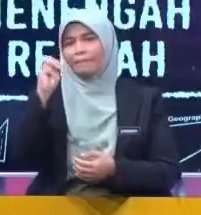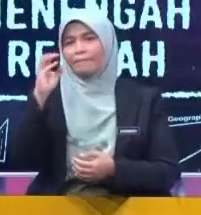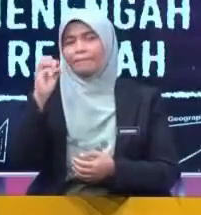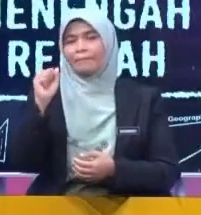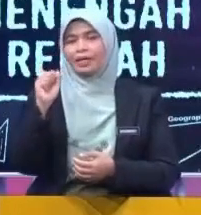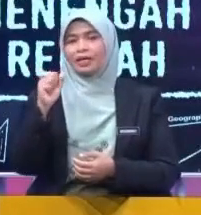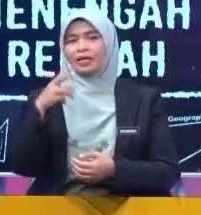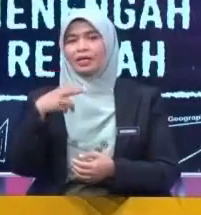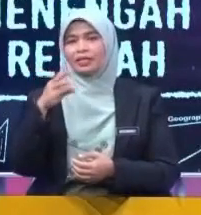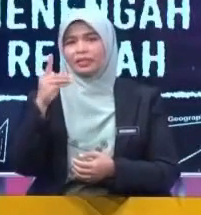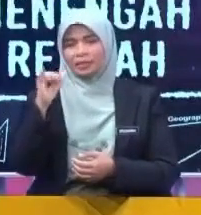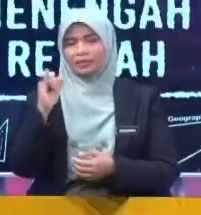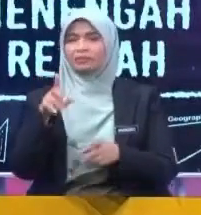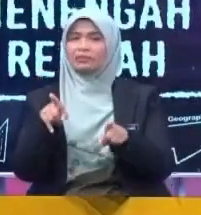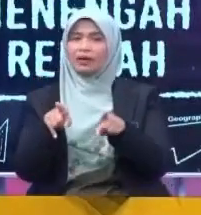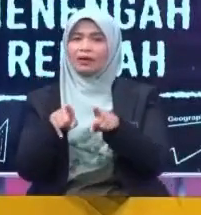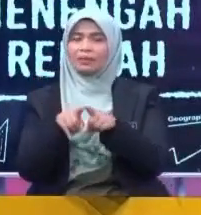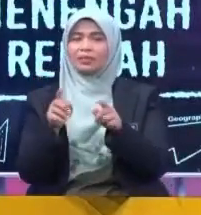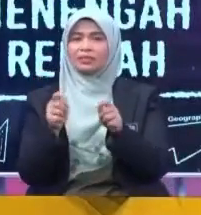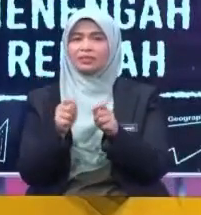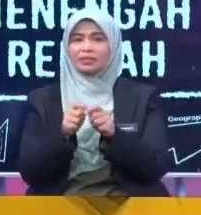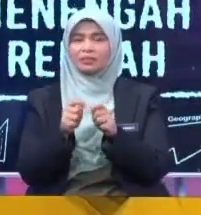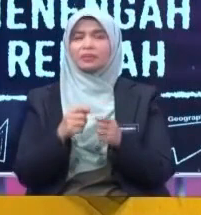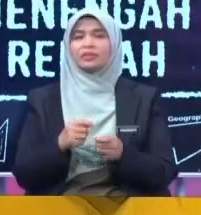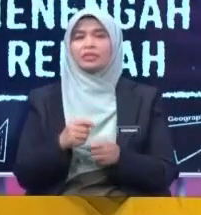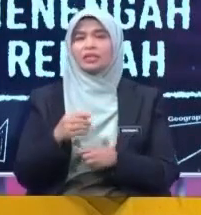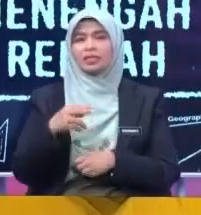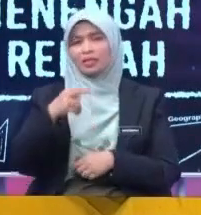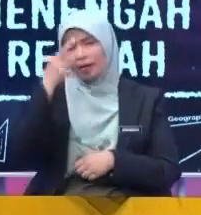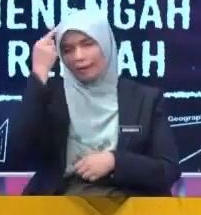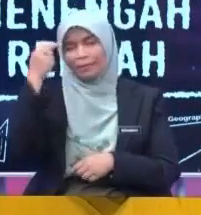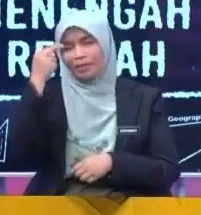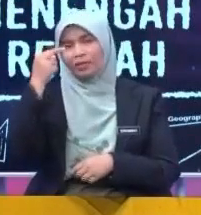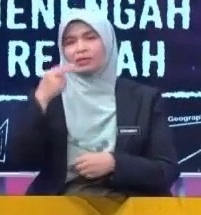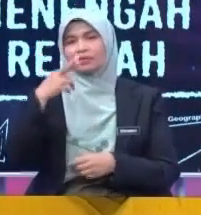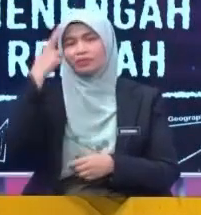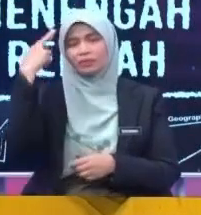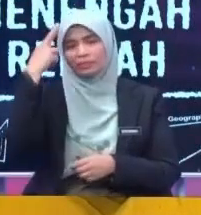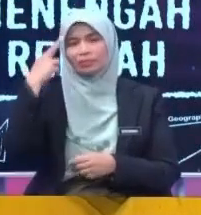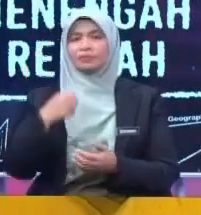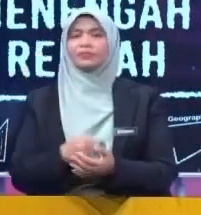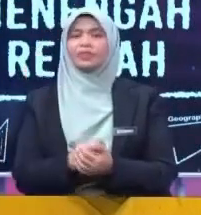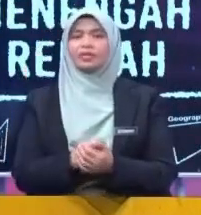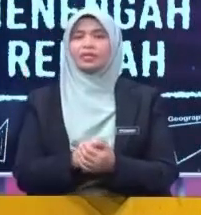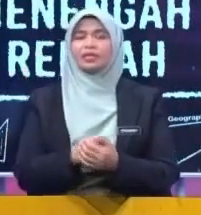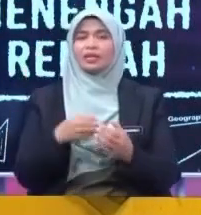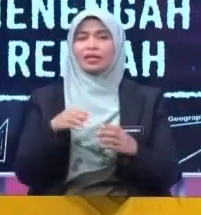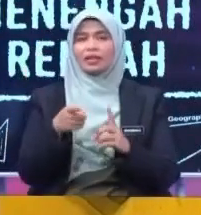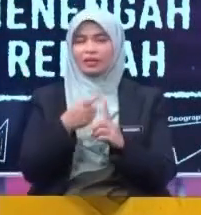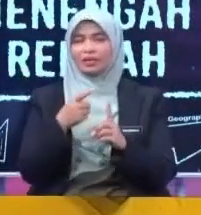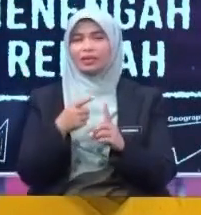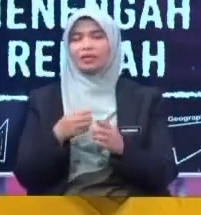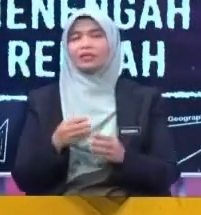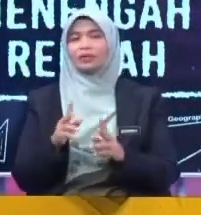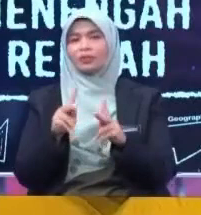sama seperti nama Rasulullah SAW, Muhammad bin Abdullah. Dan Imam Al-Mahdi juga adalah daripada keturunan Ahlul